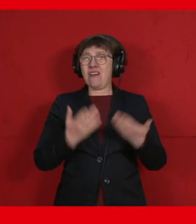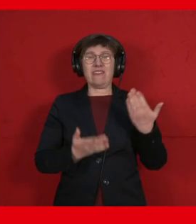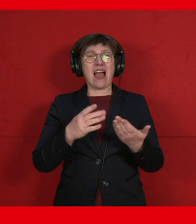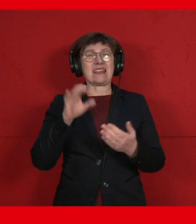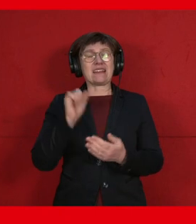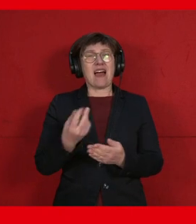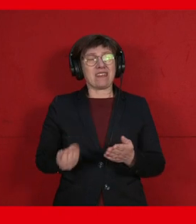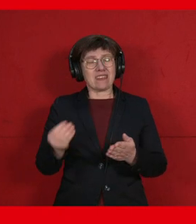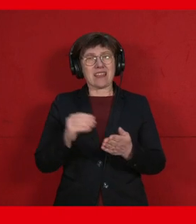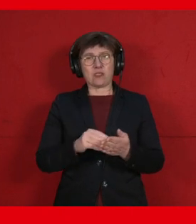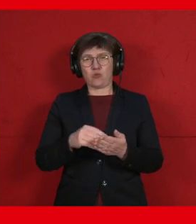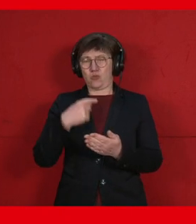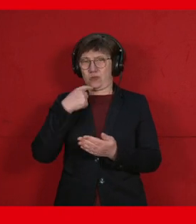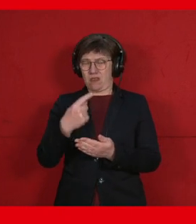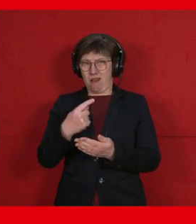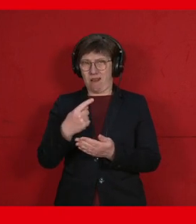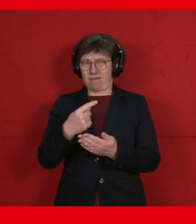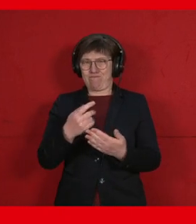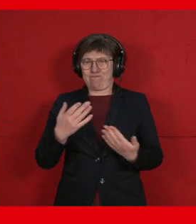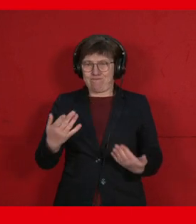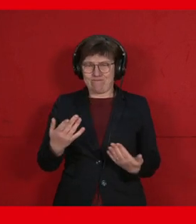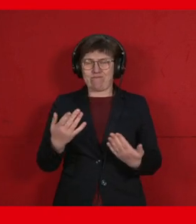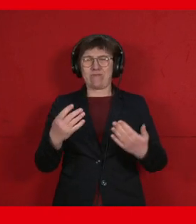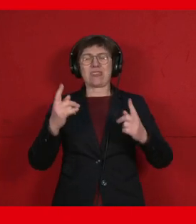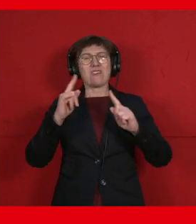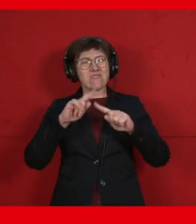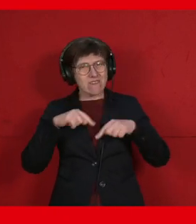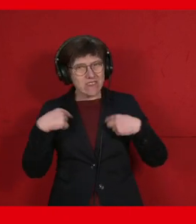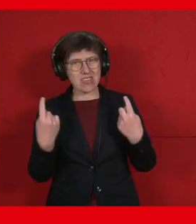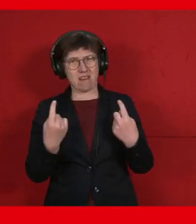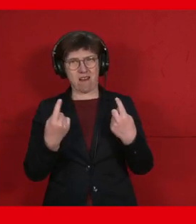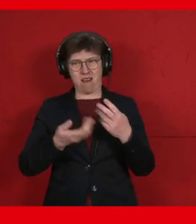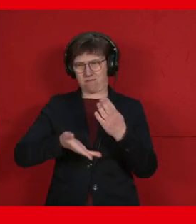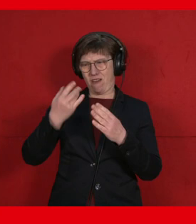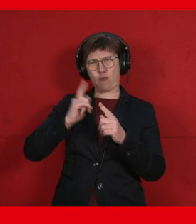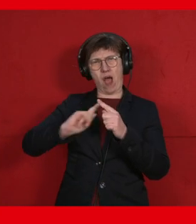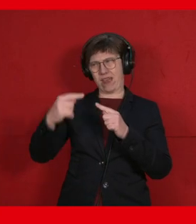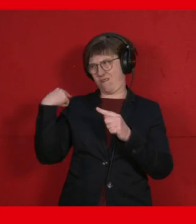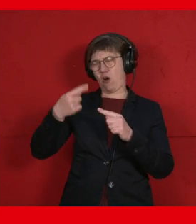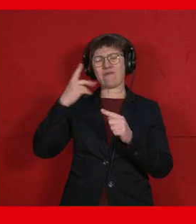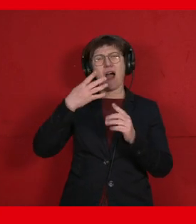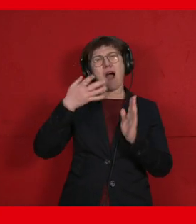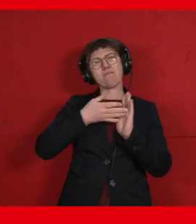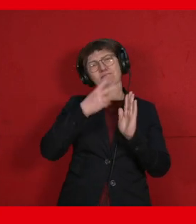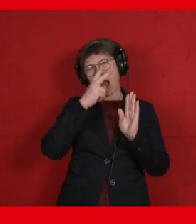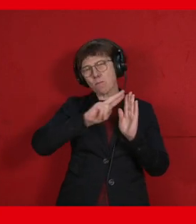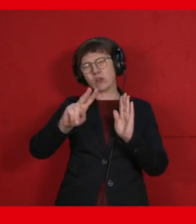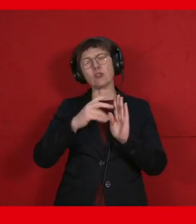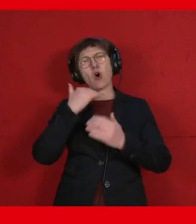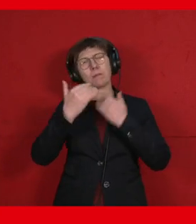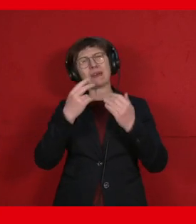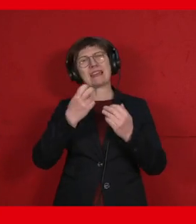Vielleicht kann ich ja mal einsteigen. Es ist ja so, dass wir uns in der vergangenen Woche ist ja der Monitoringbericht zur